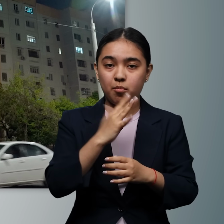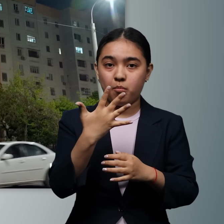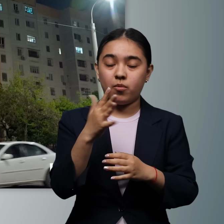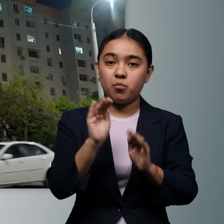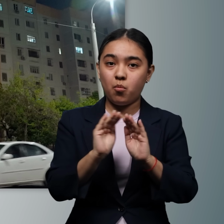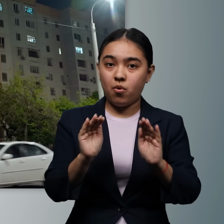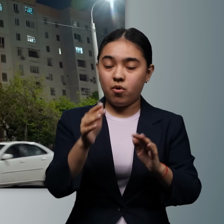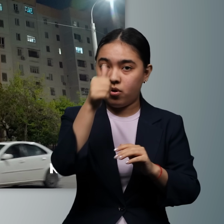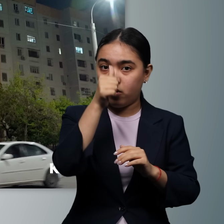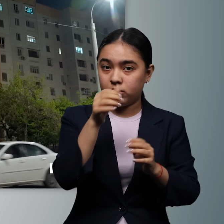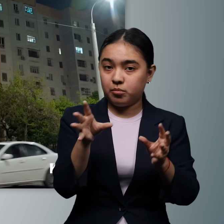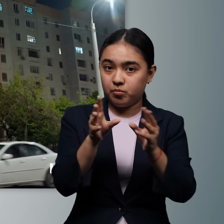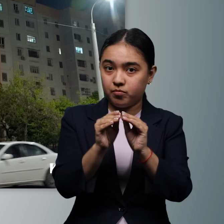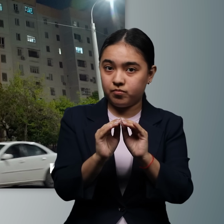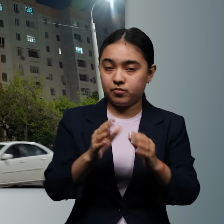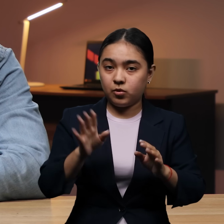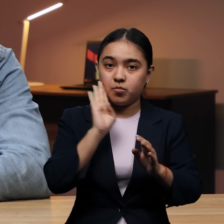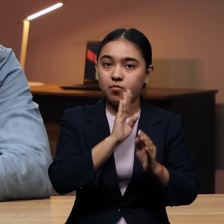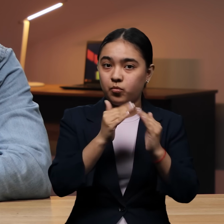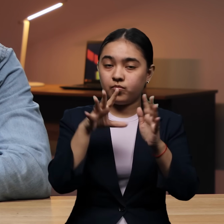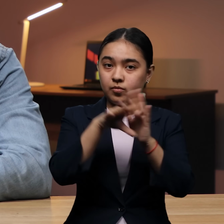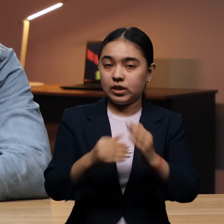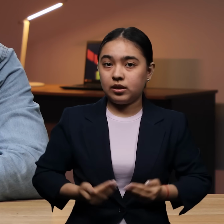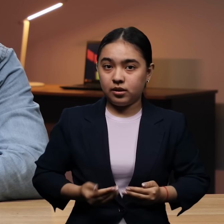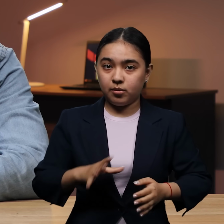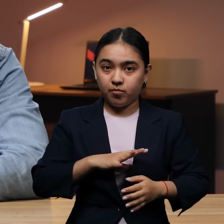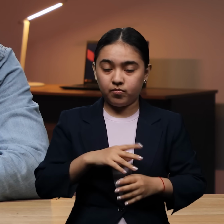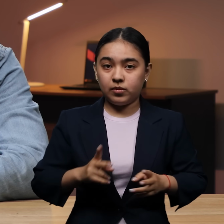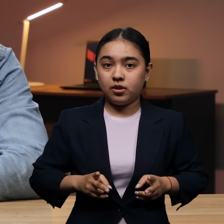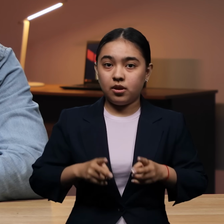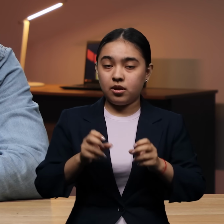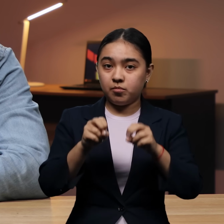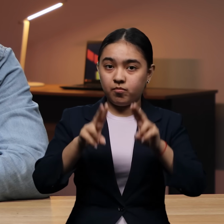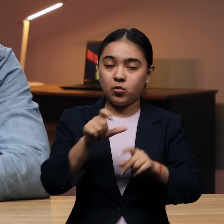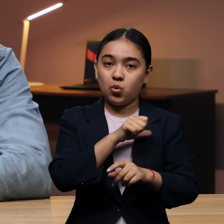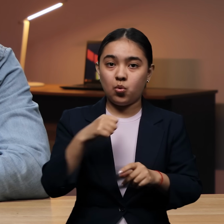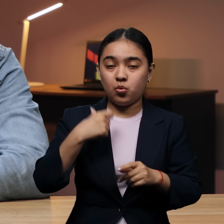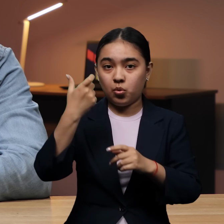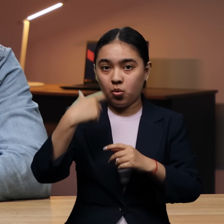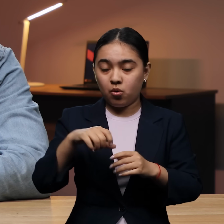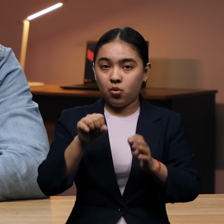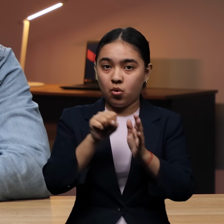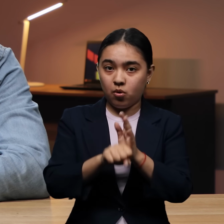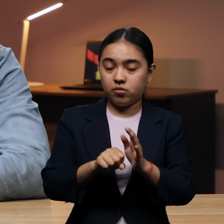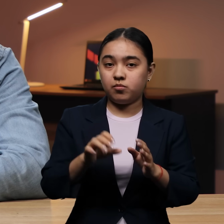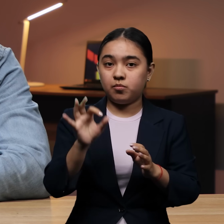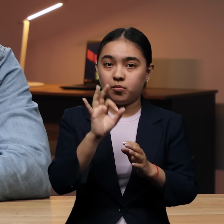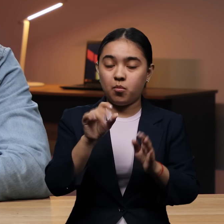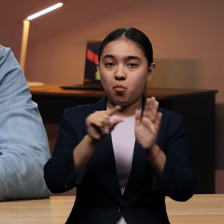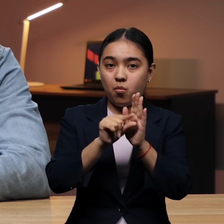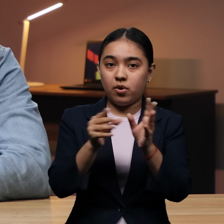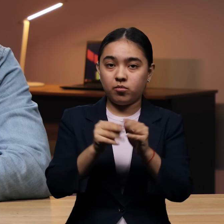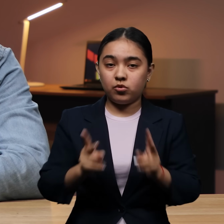bilan 5 oydan buyon onasining uyida yashab kelayotgan bo'lgan. Holat bo'yicha qasddan odam o'ldirish va o'zini o'zi o'ldirish darajasiga